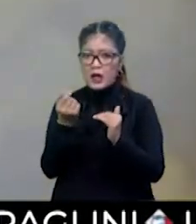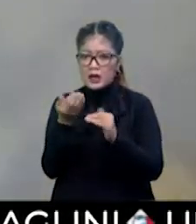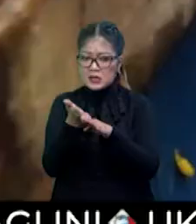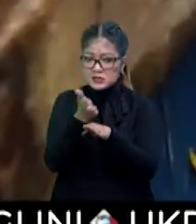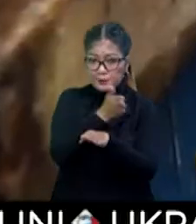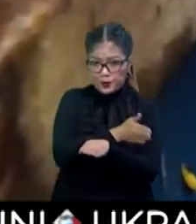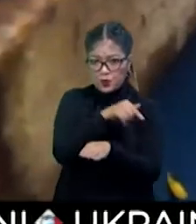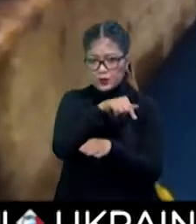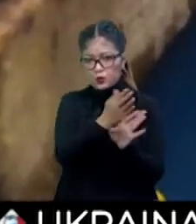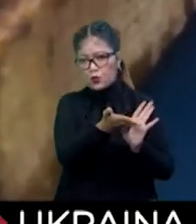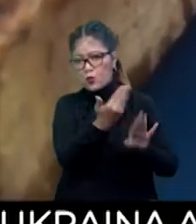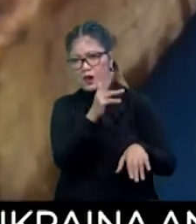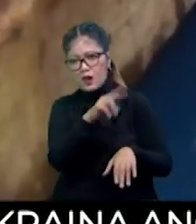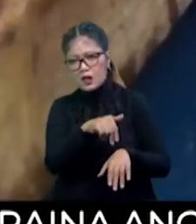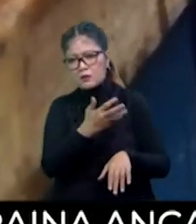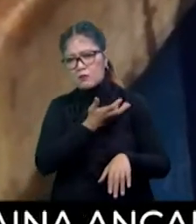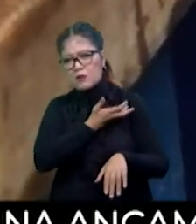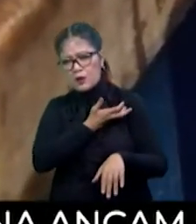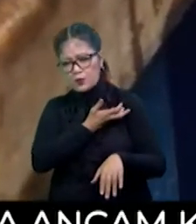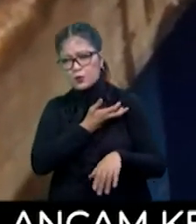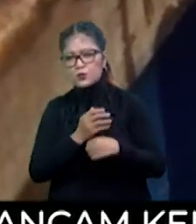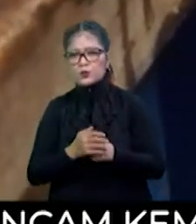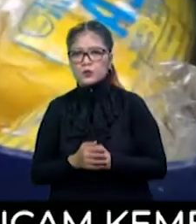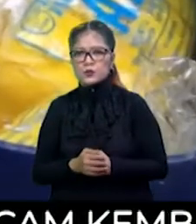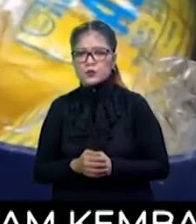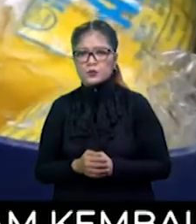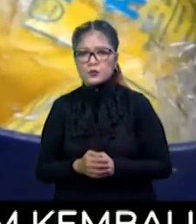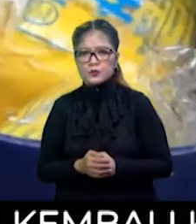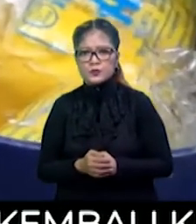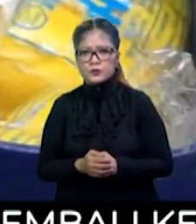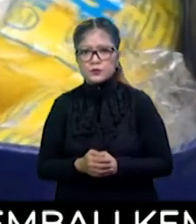Dari Bandung, Jawa Barat, Ervan David, iNews, melaporkan.